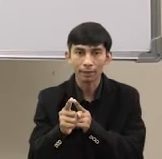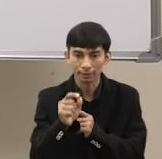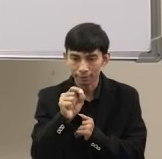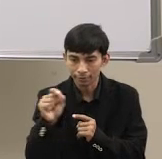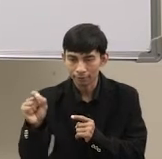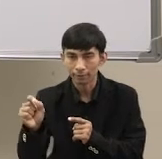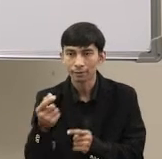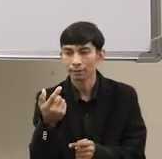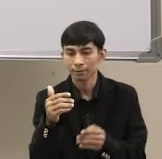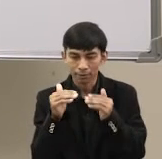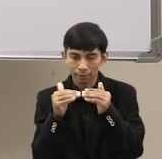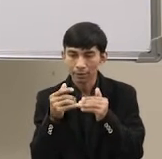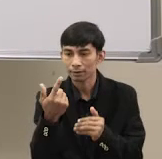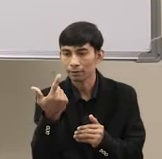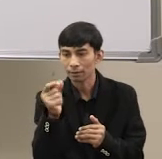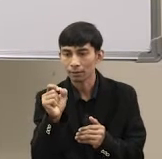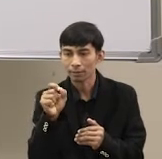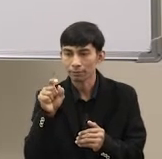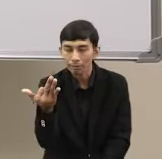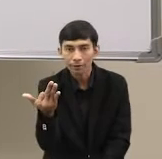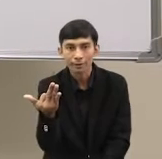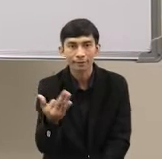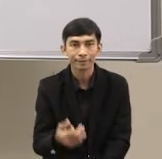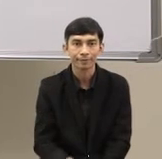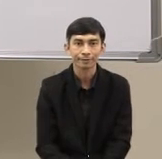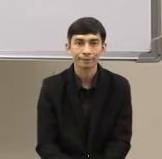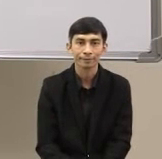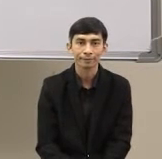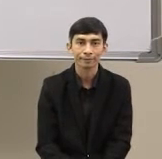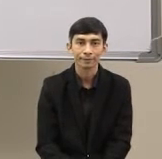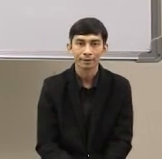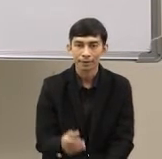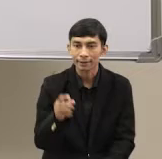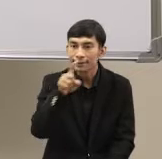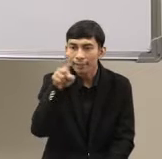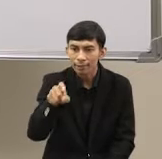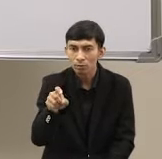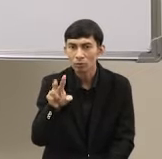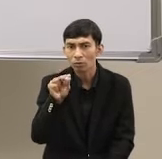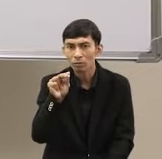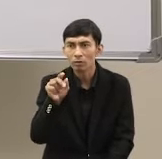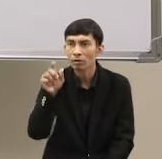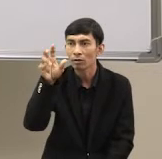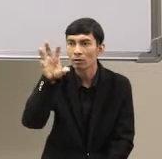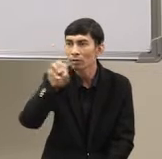đọc chết pram bầy ở sân nhà xù hời